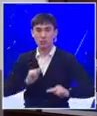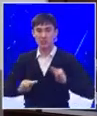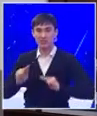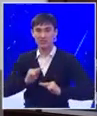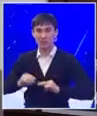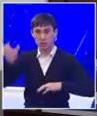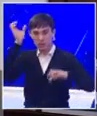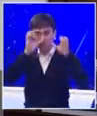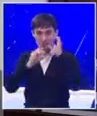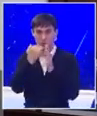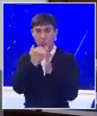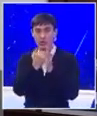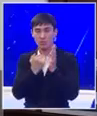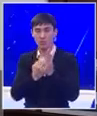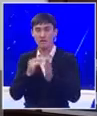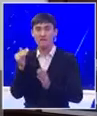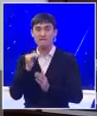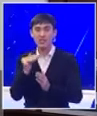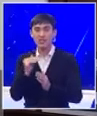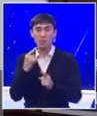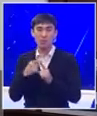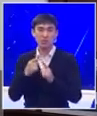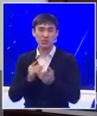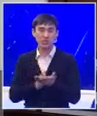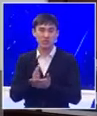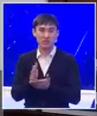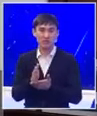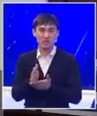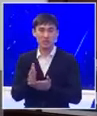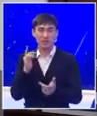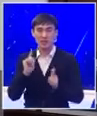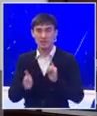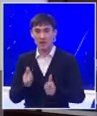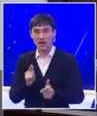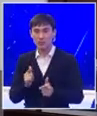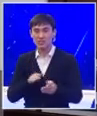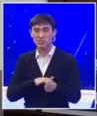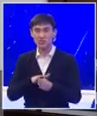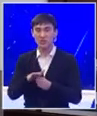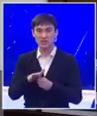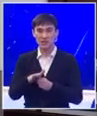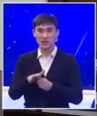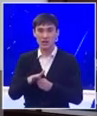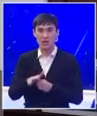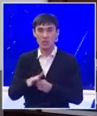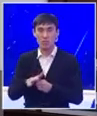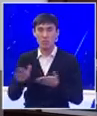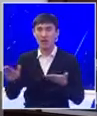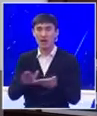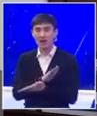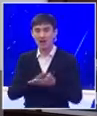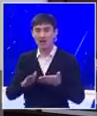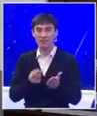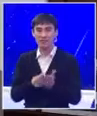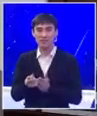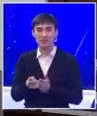образовательной программы физико-математического направления являются исполнителями грантового финансирования